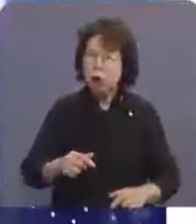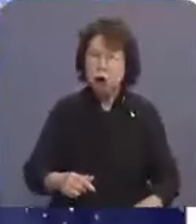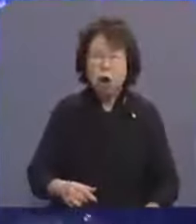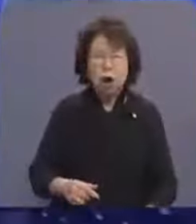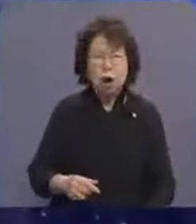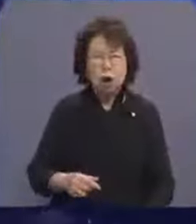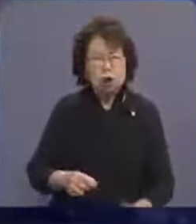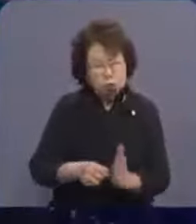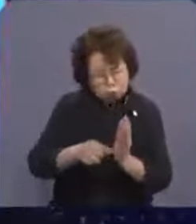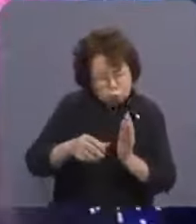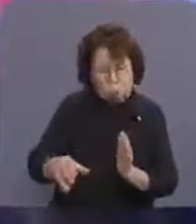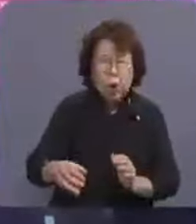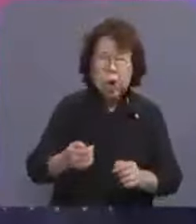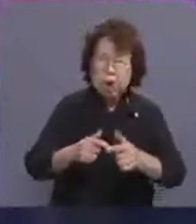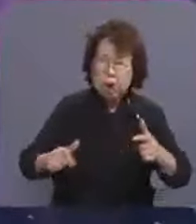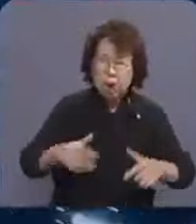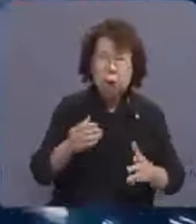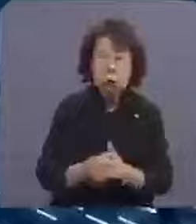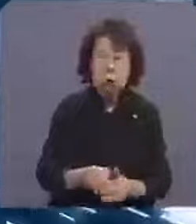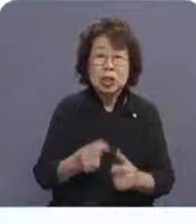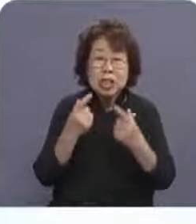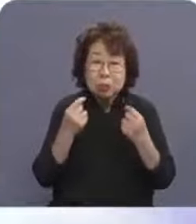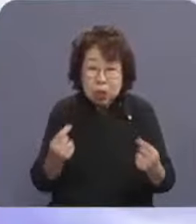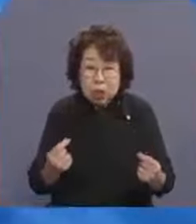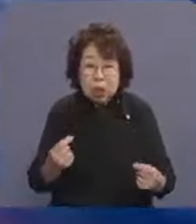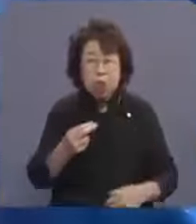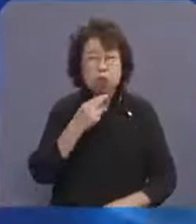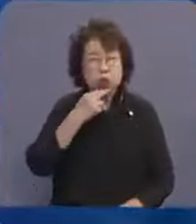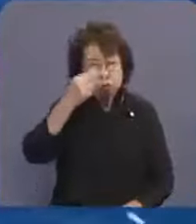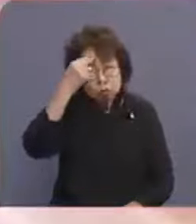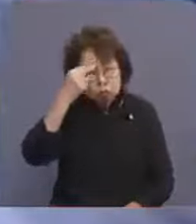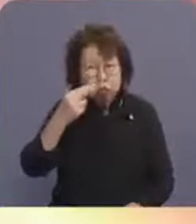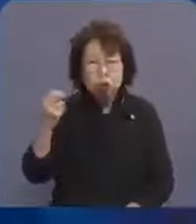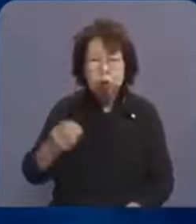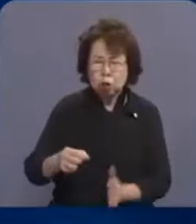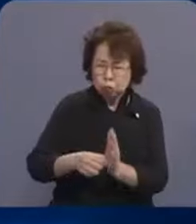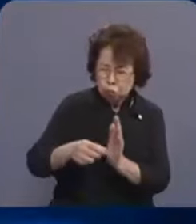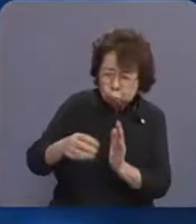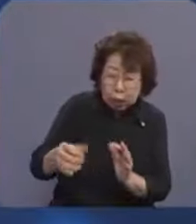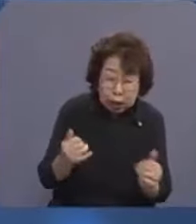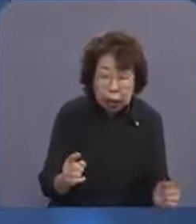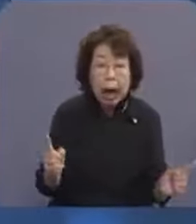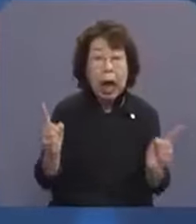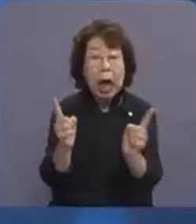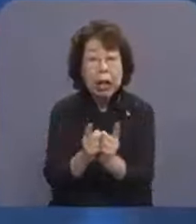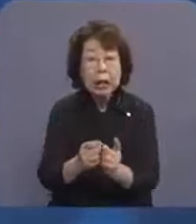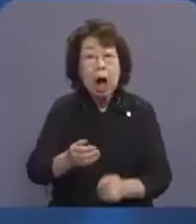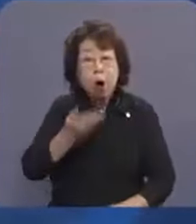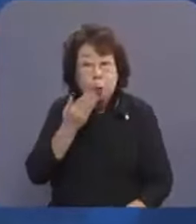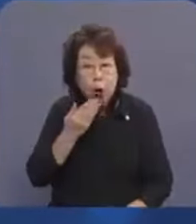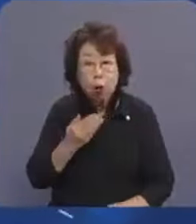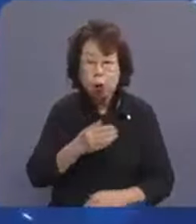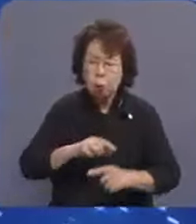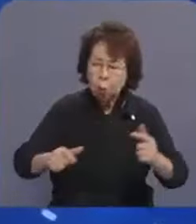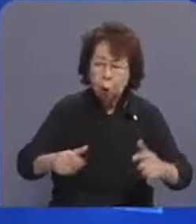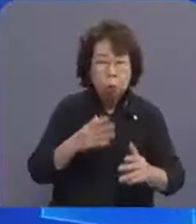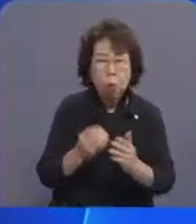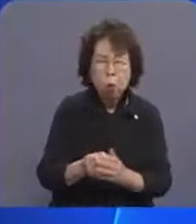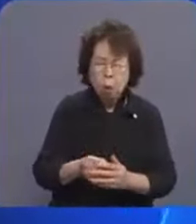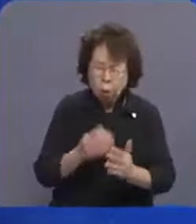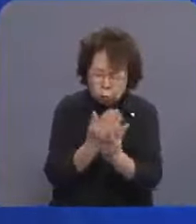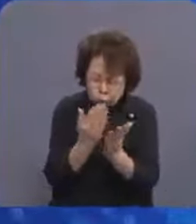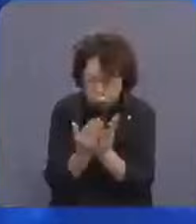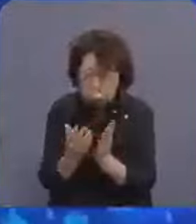또 뭐 유명한 셰프나 셰프들이 만드는 음식 또 예를 들어서 유명인과의 한끼 식사 이런 것 뭐 거의 모든